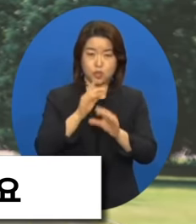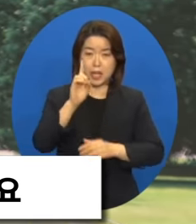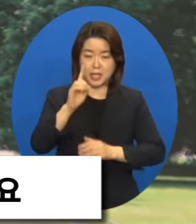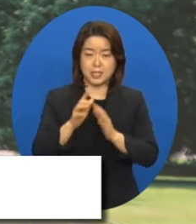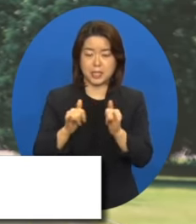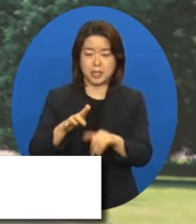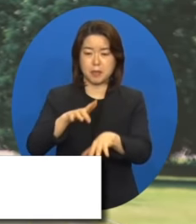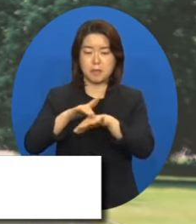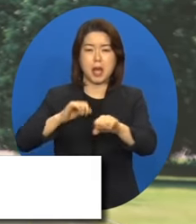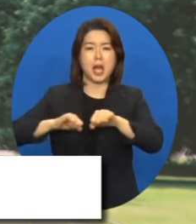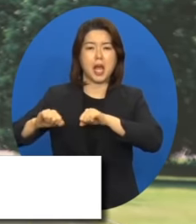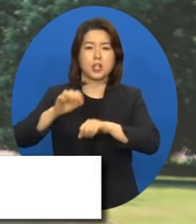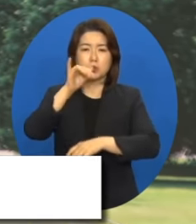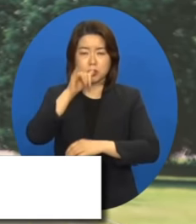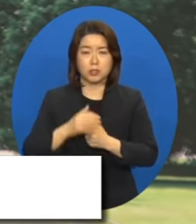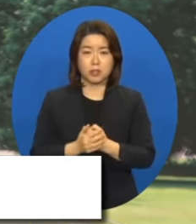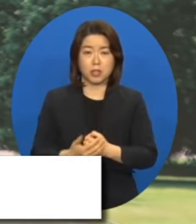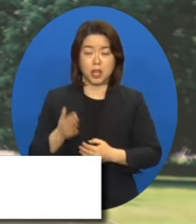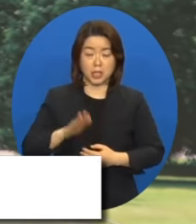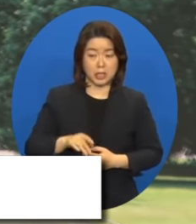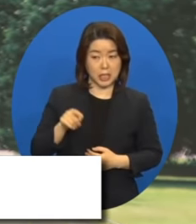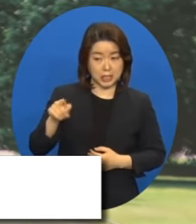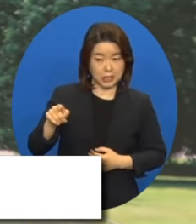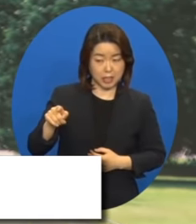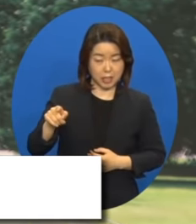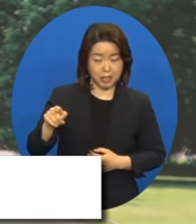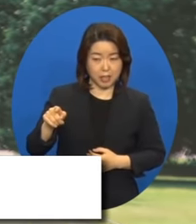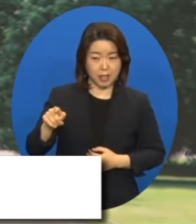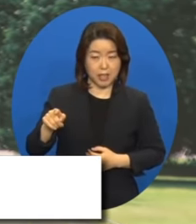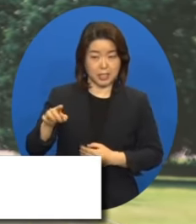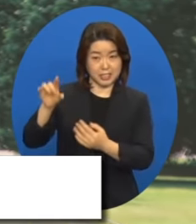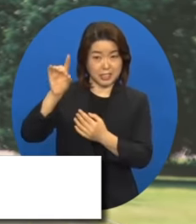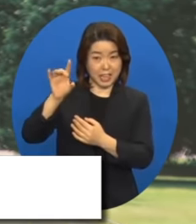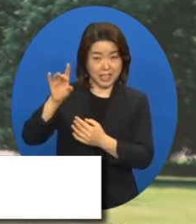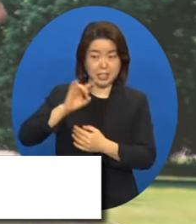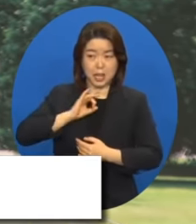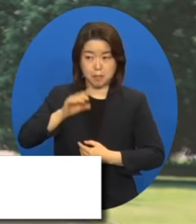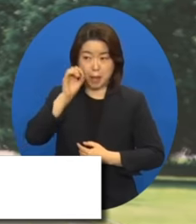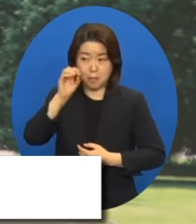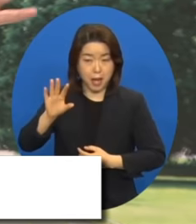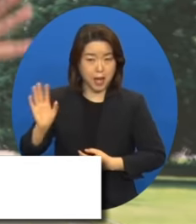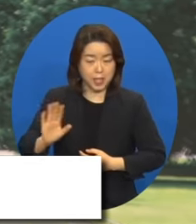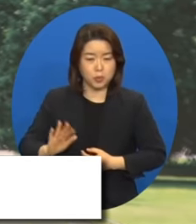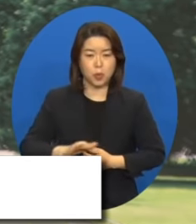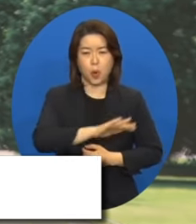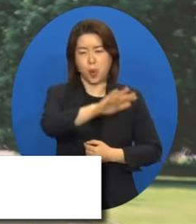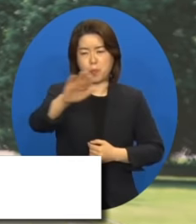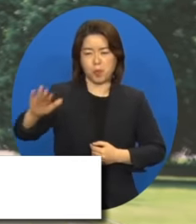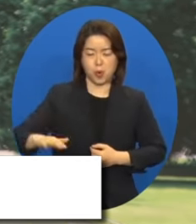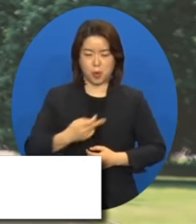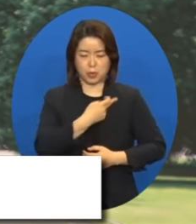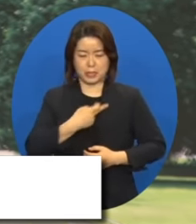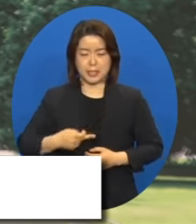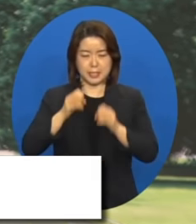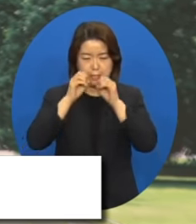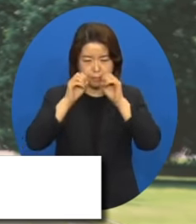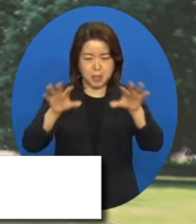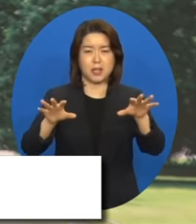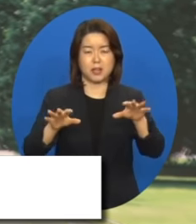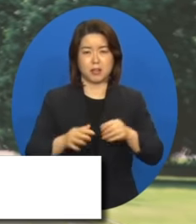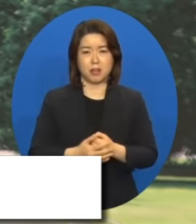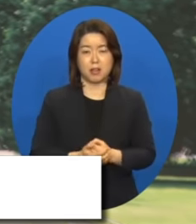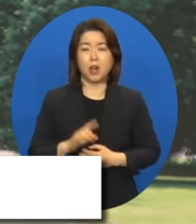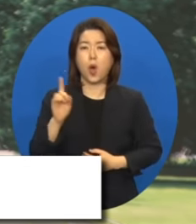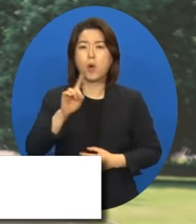했죠. 그런데 그걸 가룟 유다에게만 말하신 게 아니고 모든 제자에게 다 말씀하셨어요.